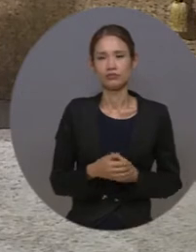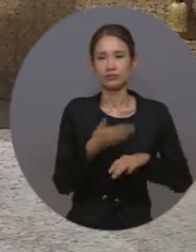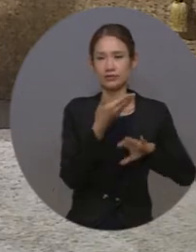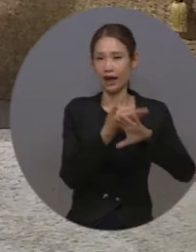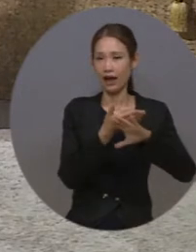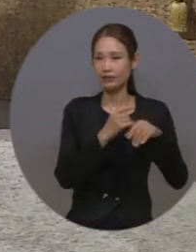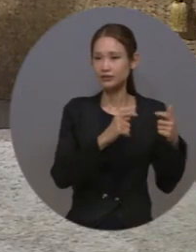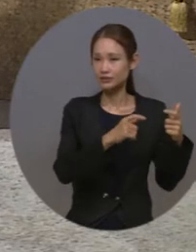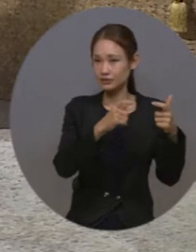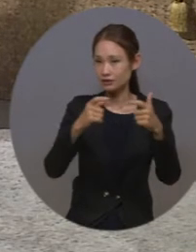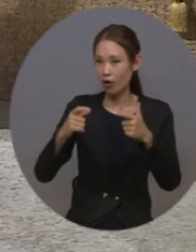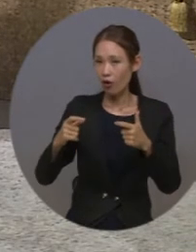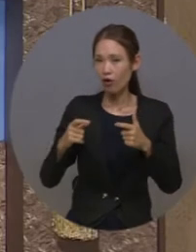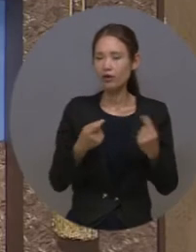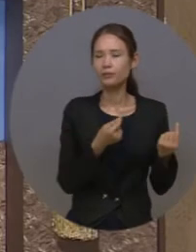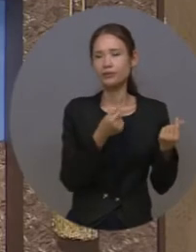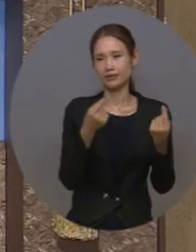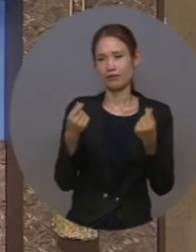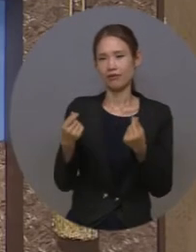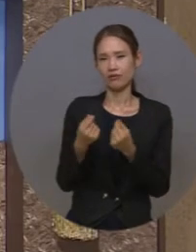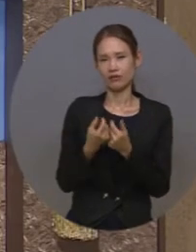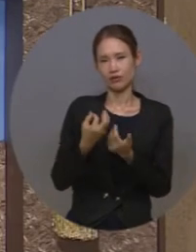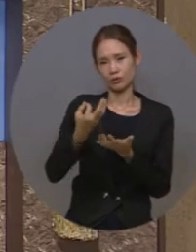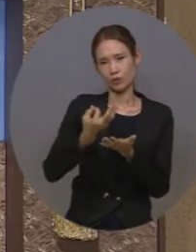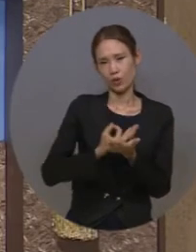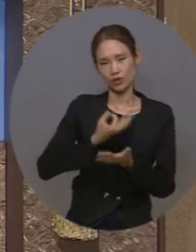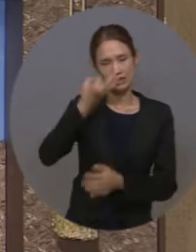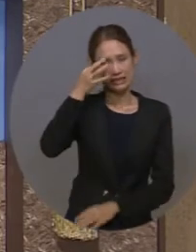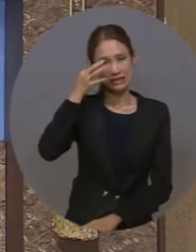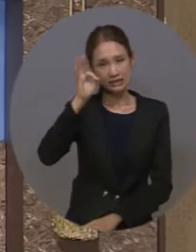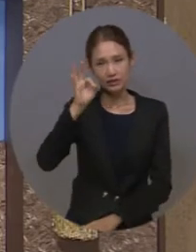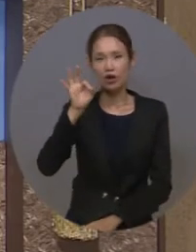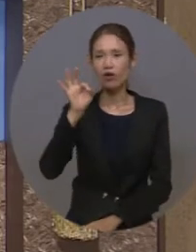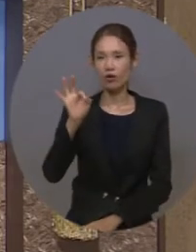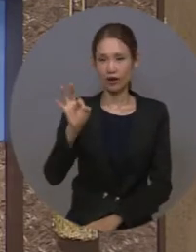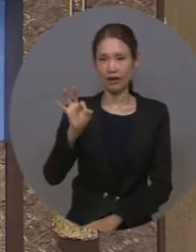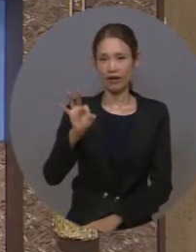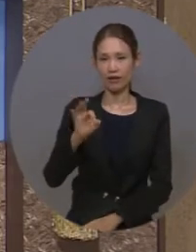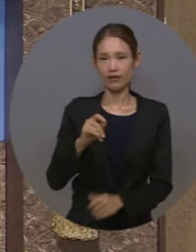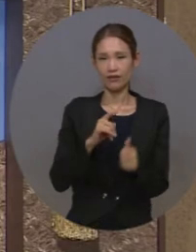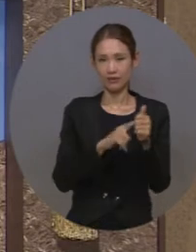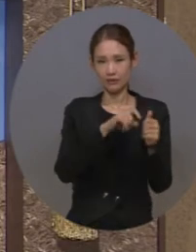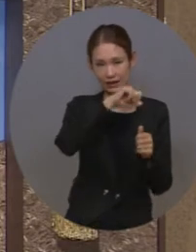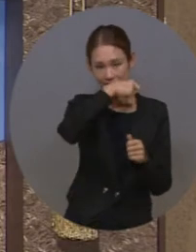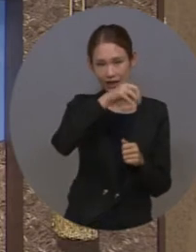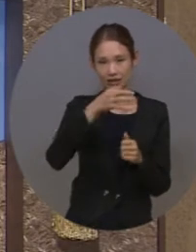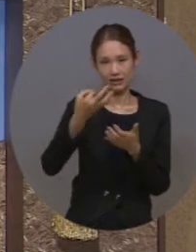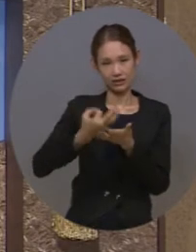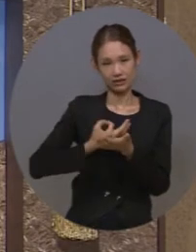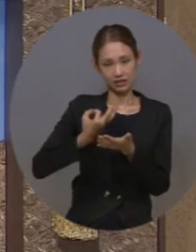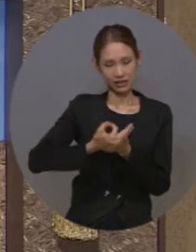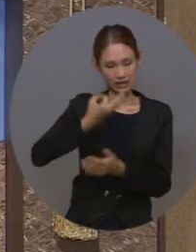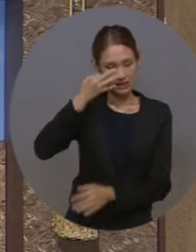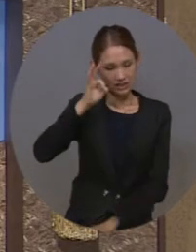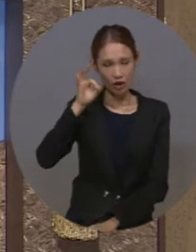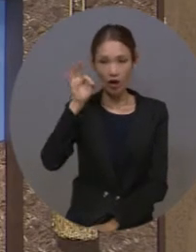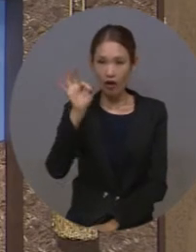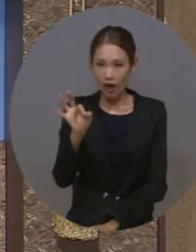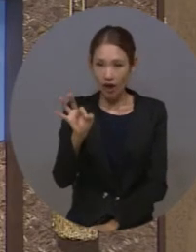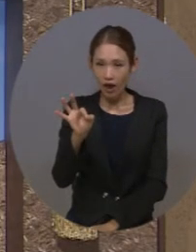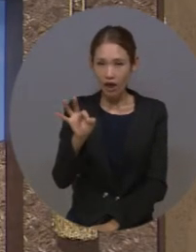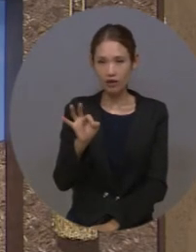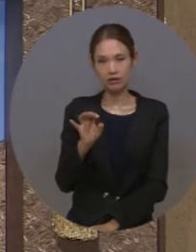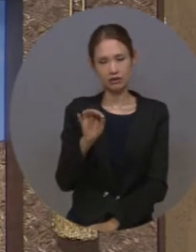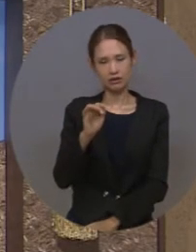다른 지역도 거의 비슷할 겁니다. 근데 네. 소득 인정액이라고 그 사람의 재산과 들어오는 소득 인정액을 보기 때문에 네.